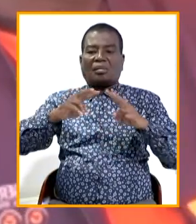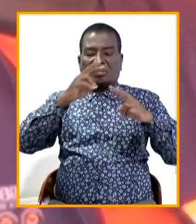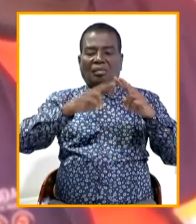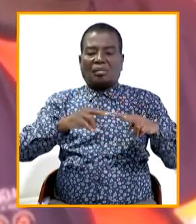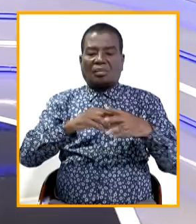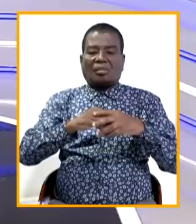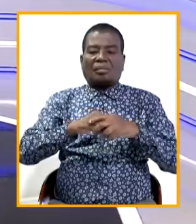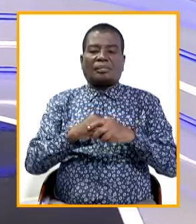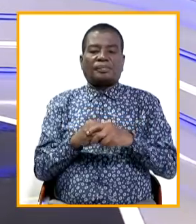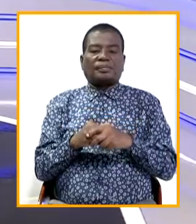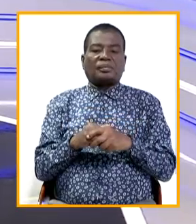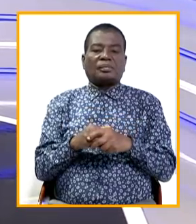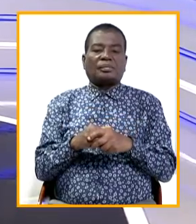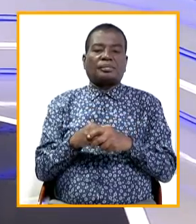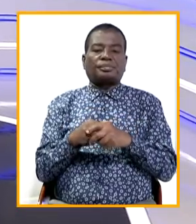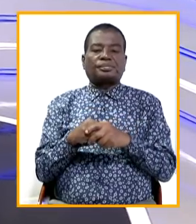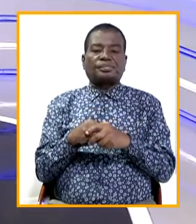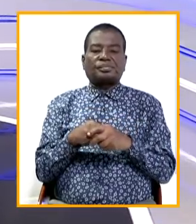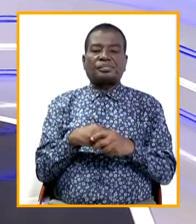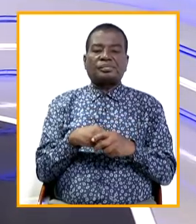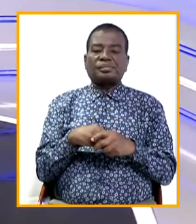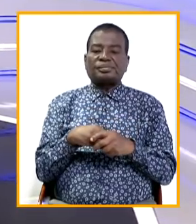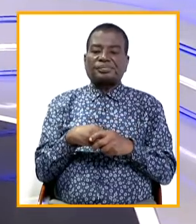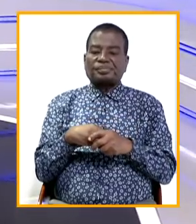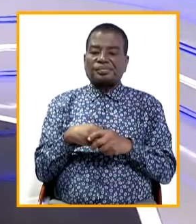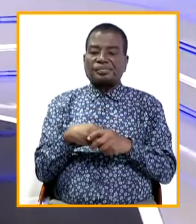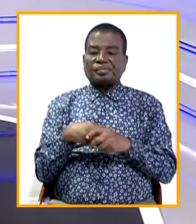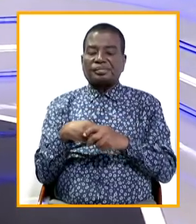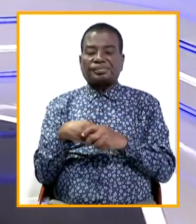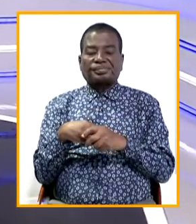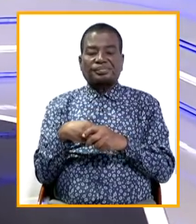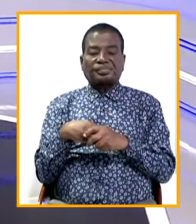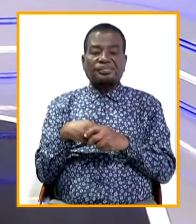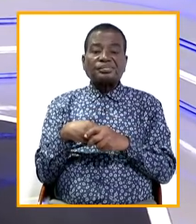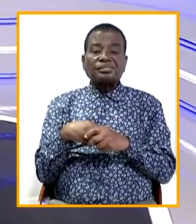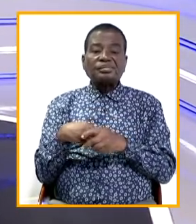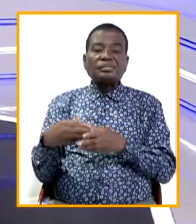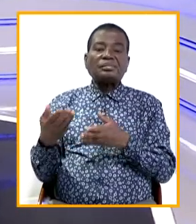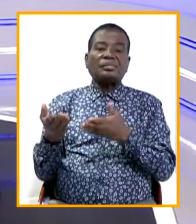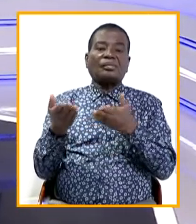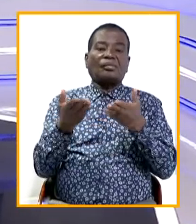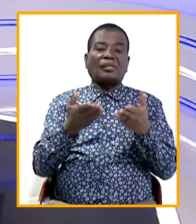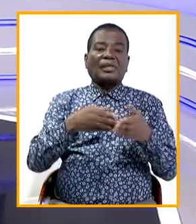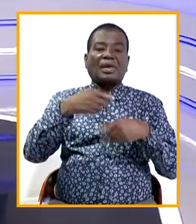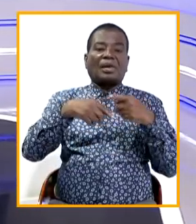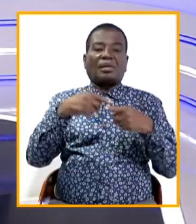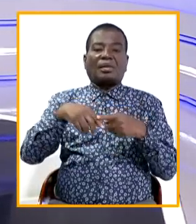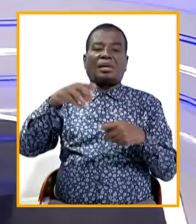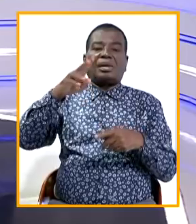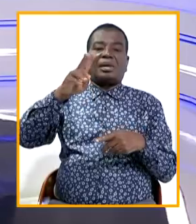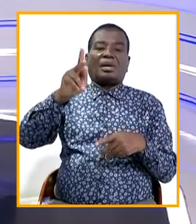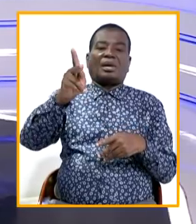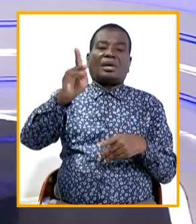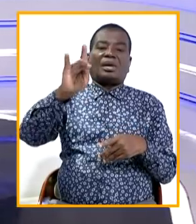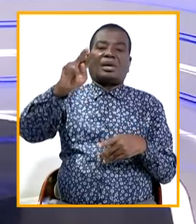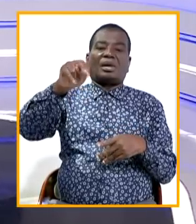Worba. C'est un reportage de Frédéric Oulaï et Walter Amadou Ouattara. Je vous emmène à présent dans le village de Krenjabo,